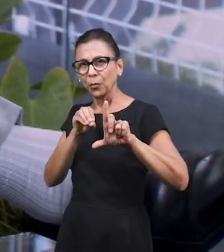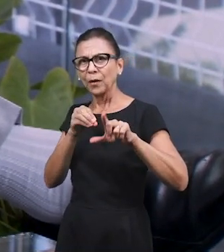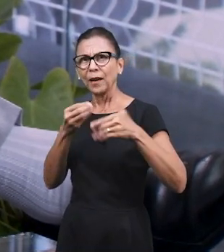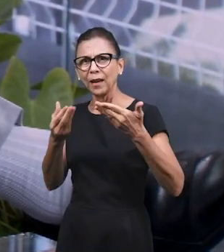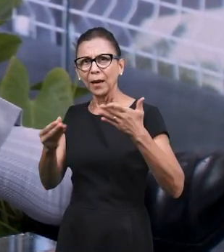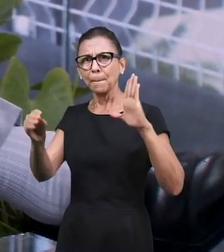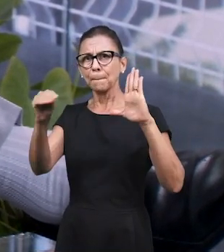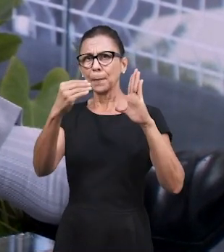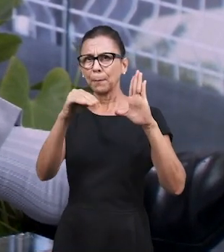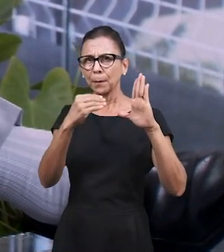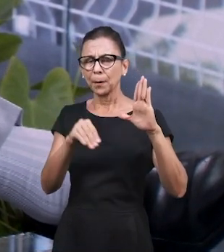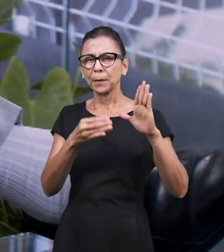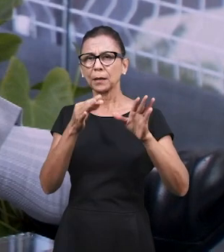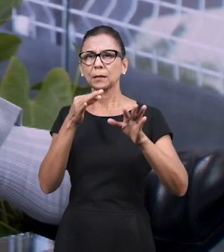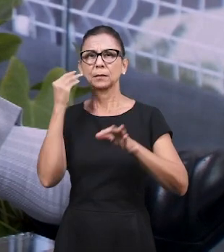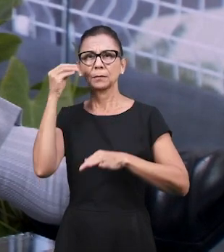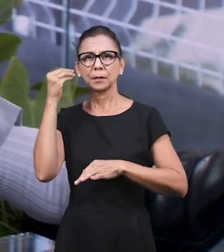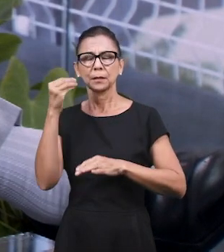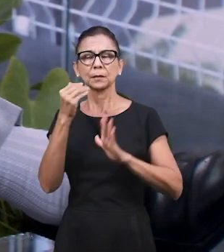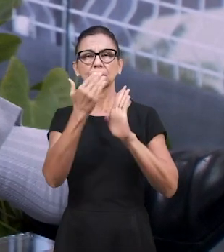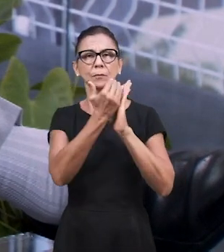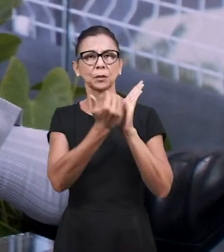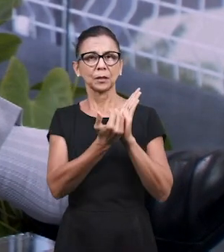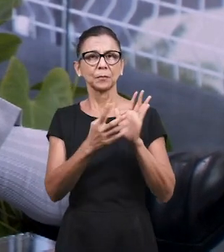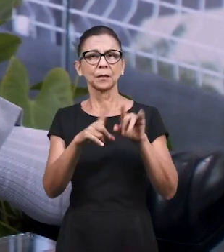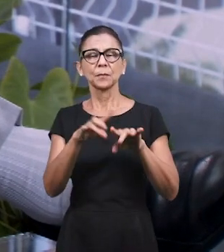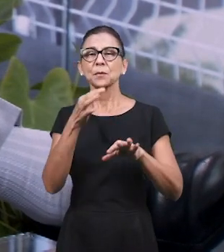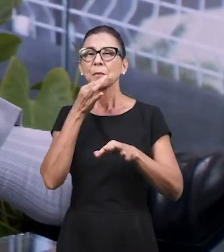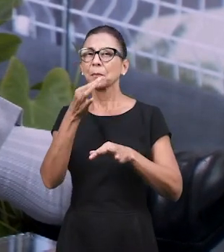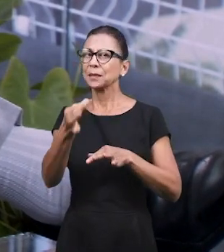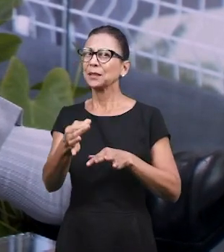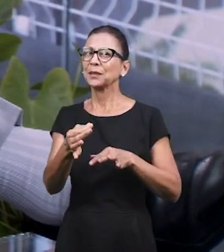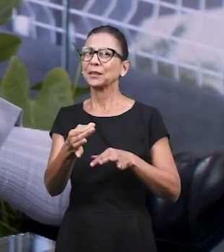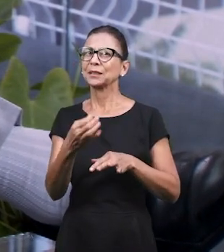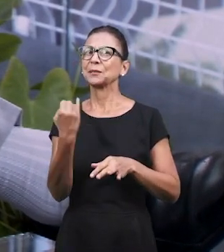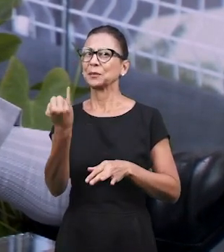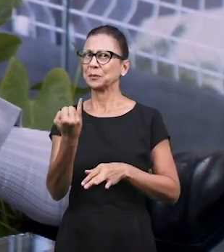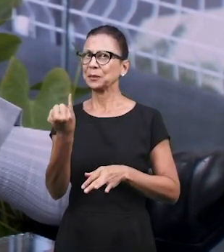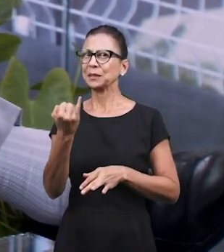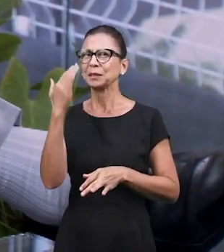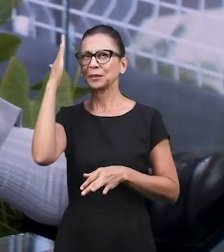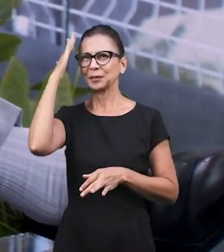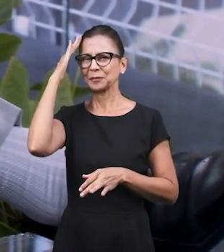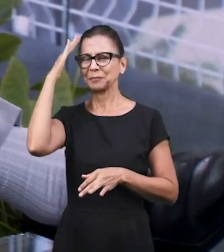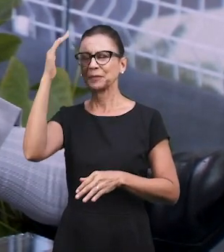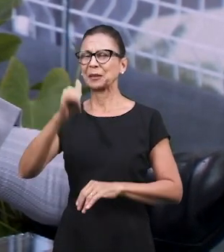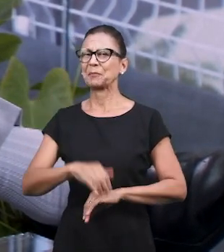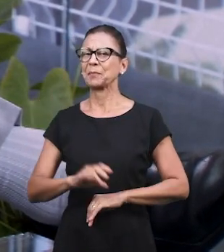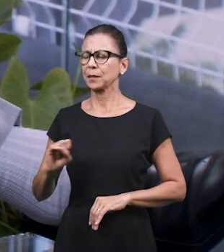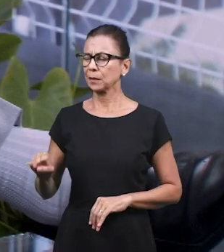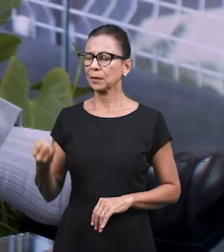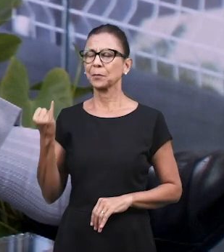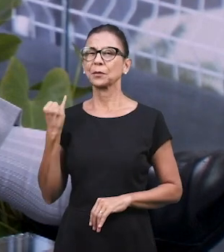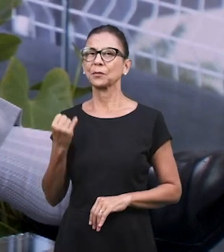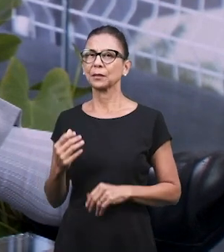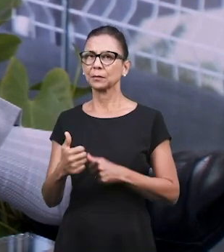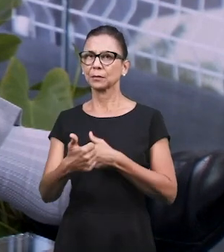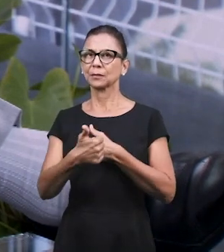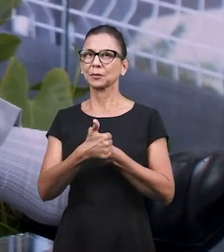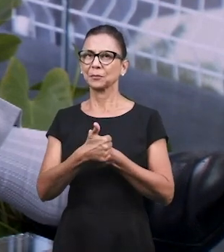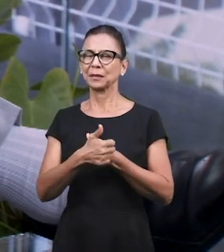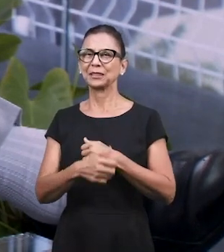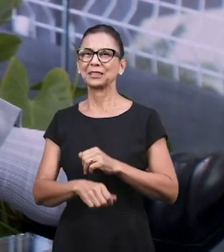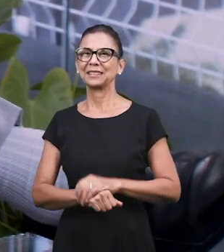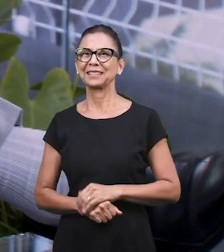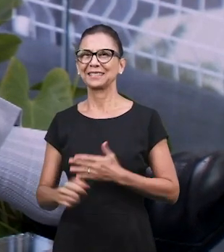vers ce code qui s'affiche à l'écran. Parlez sur votre expérience sur la programmation et envoyez-nous vos suggestions.